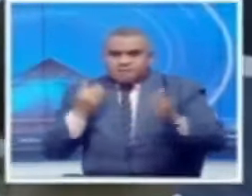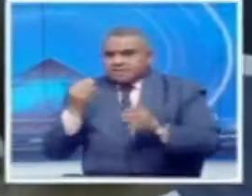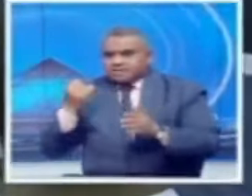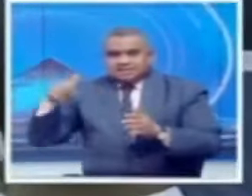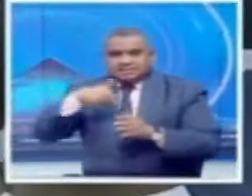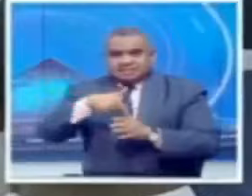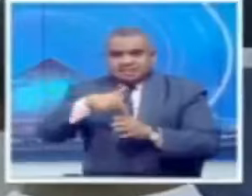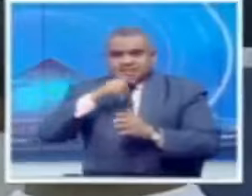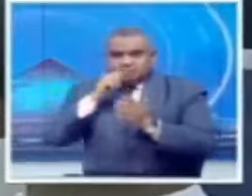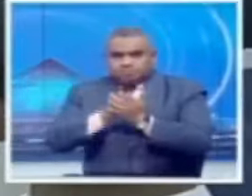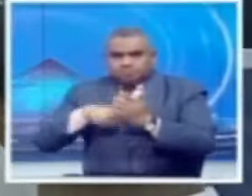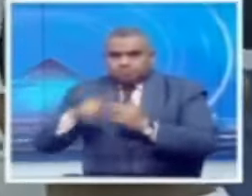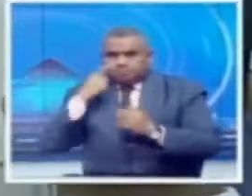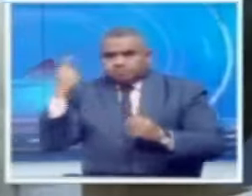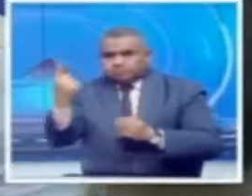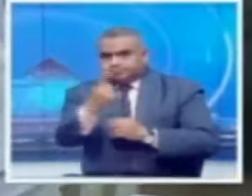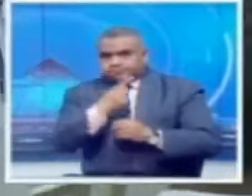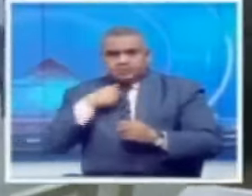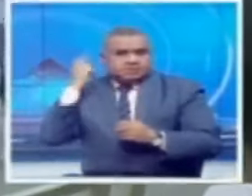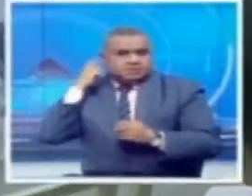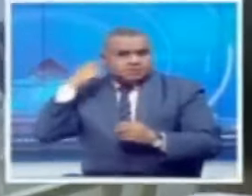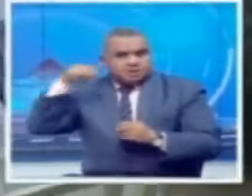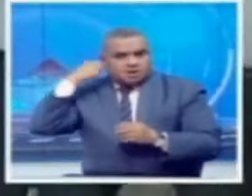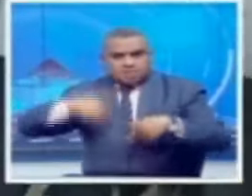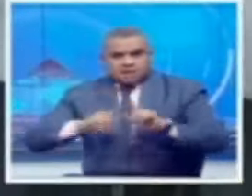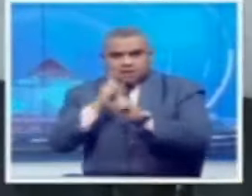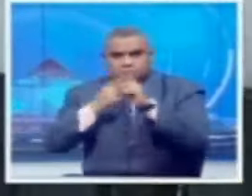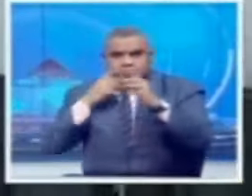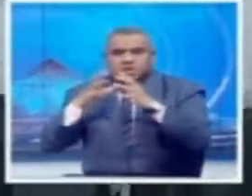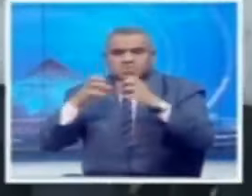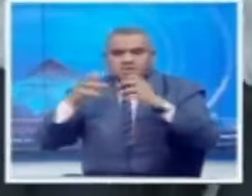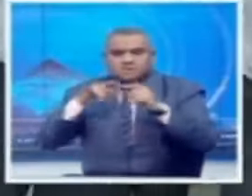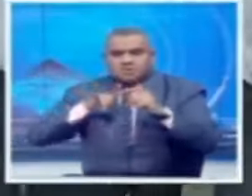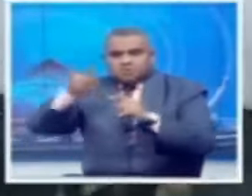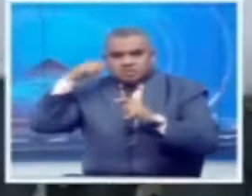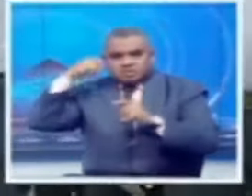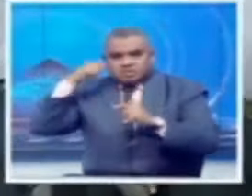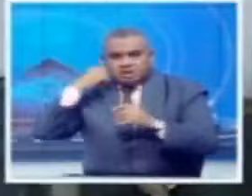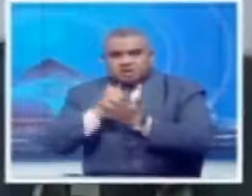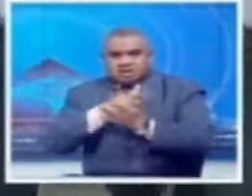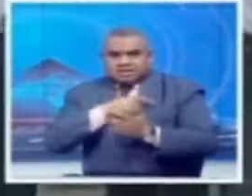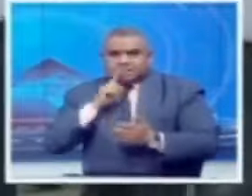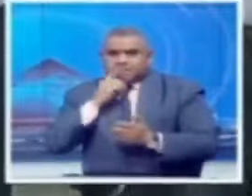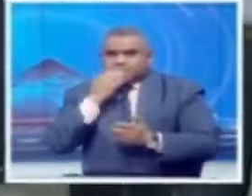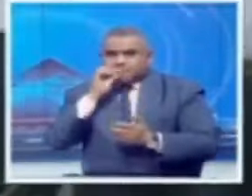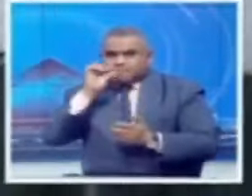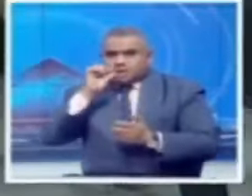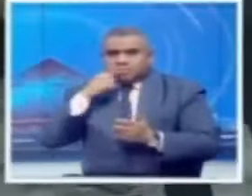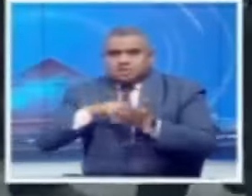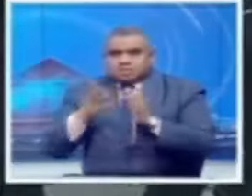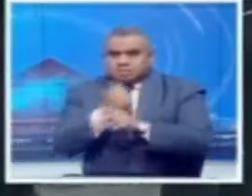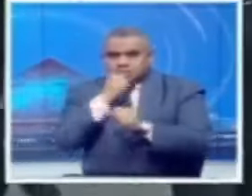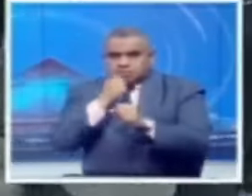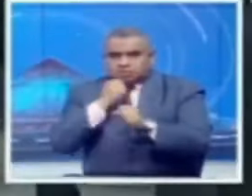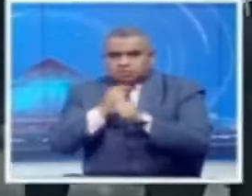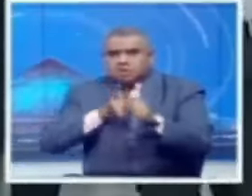30 من يونيو. وخلال جولته استمع رئيس الوزراء لشرح من وزير الطيران محمد منار حول الموقف التنفيذي لأعمال